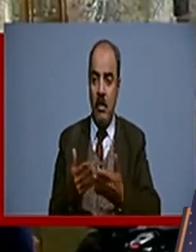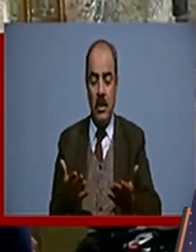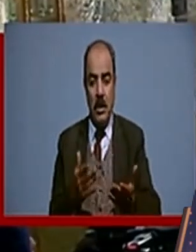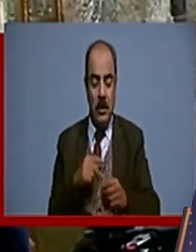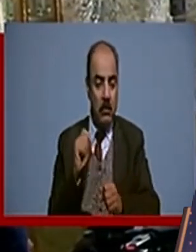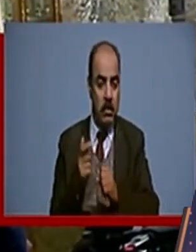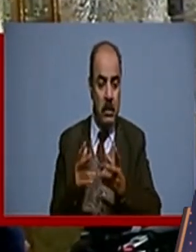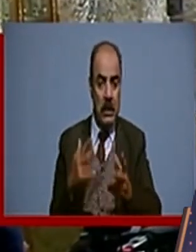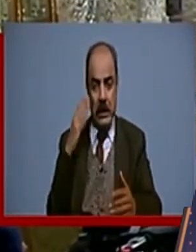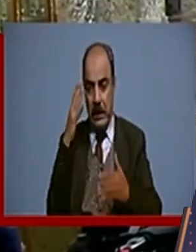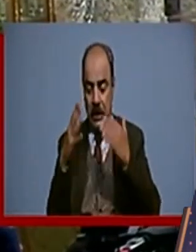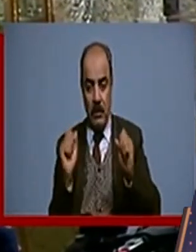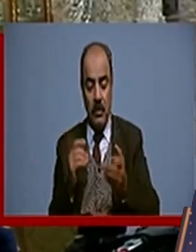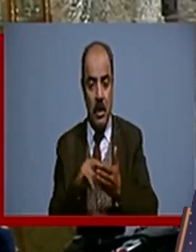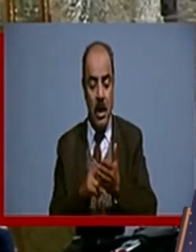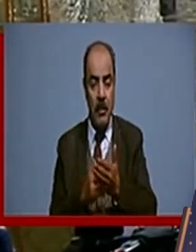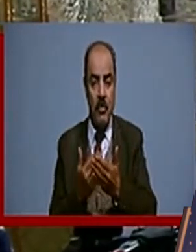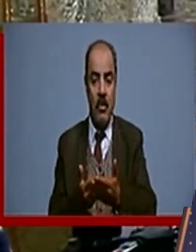هذه الحرب نتيجة